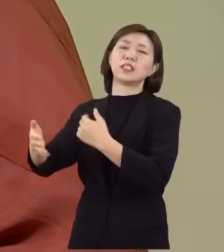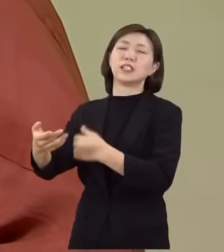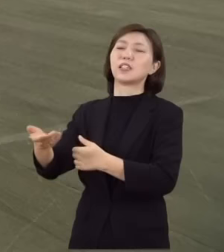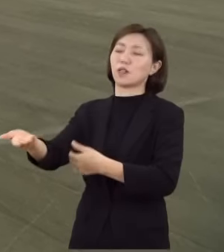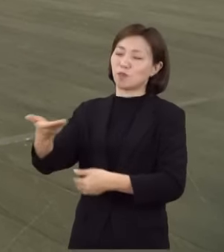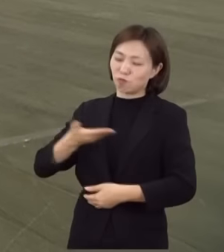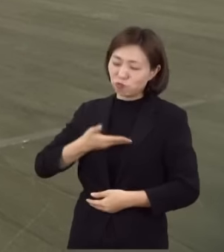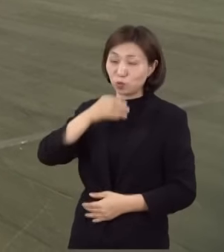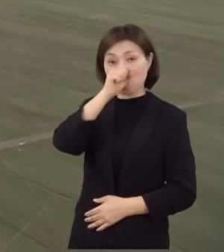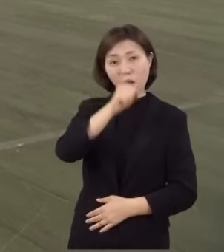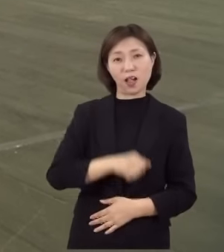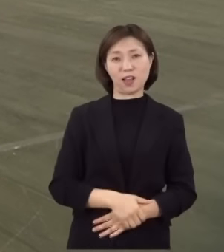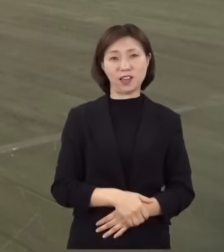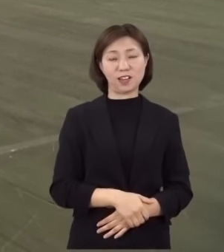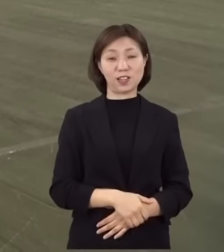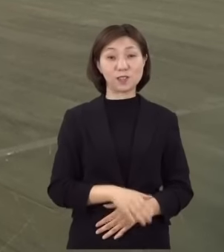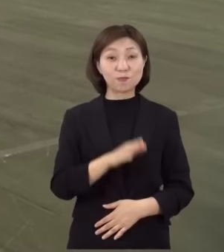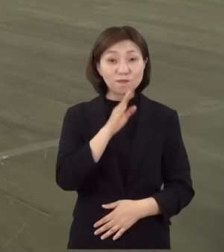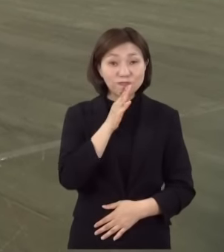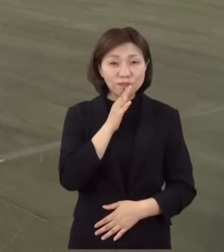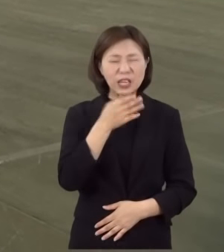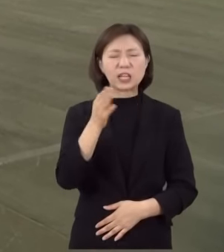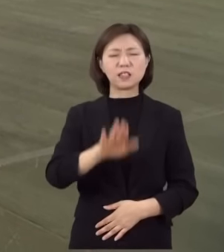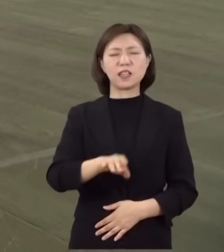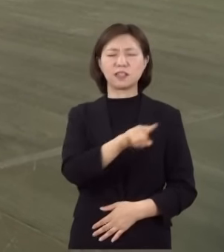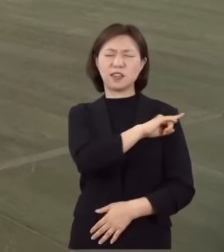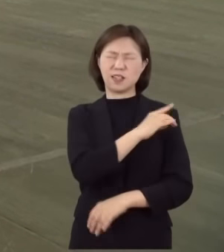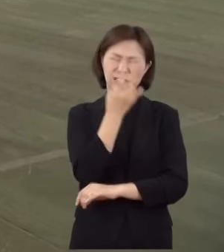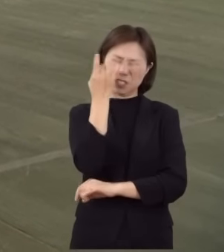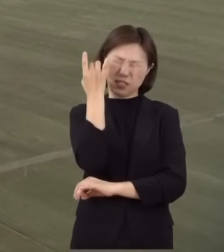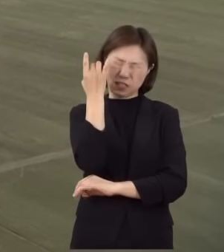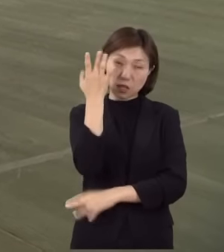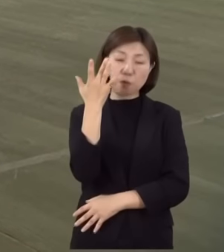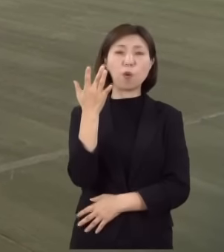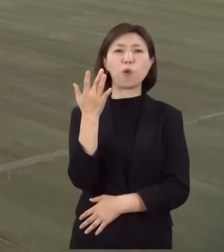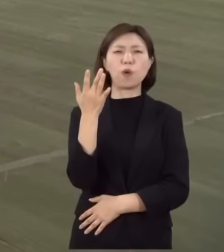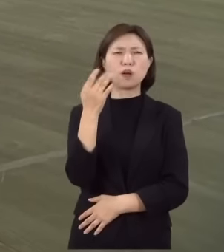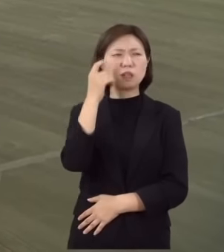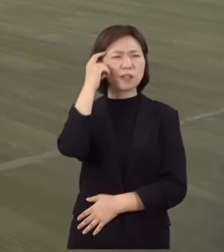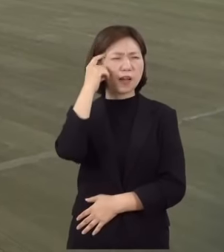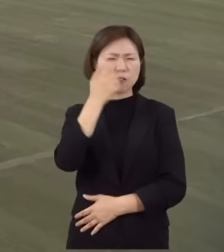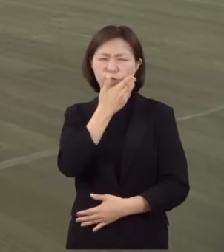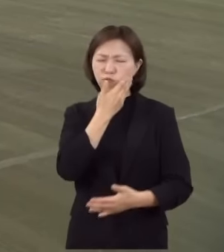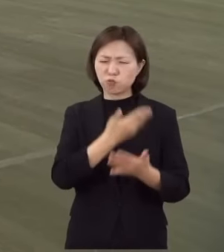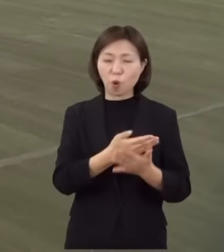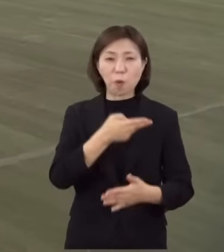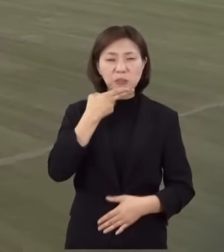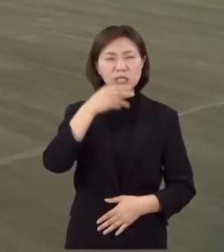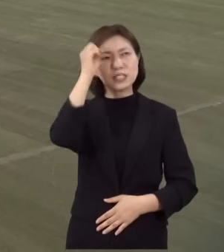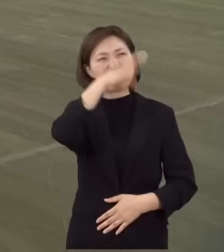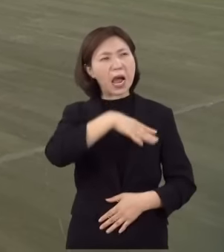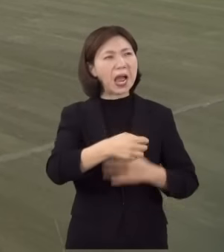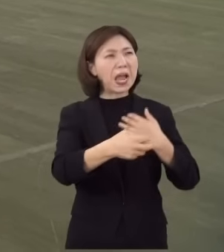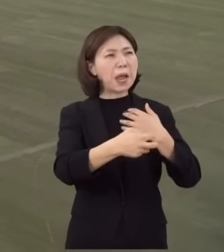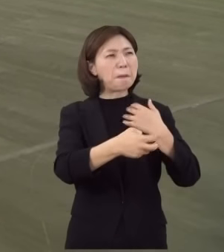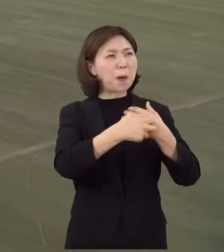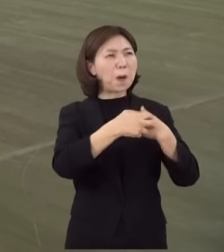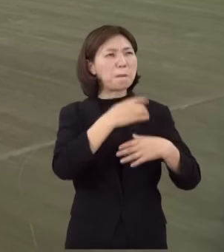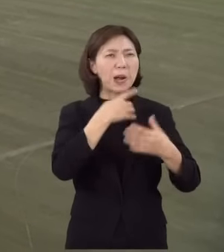바랍니다 그러나 근본을 중시하지 않고 단지 의학에